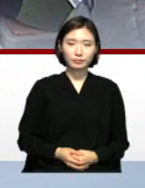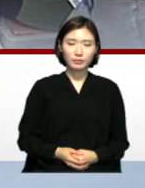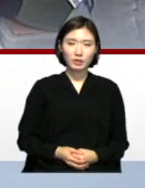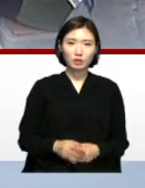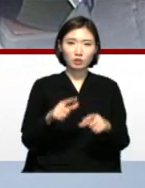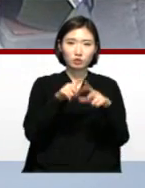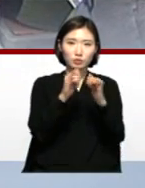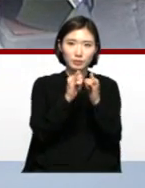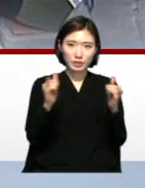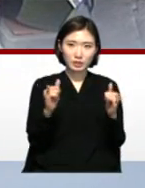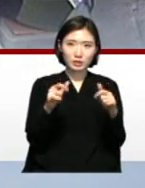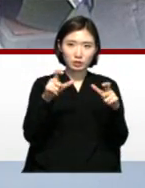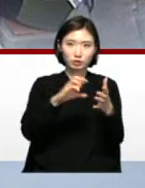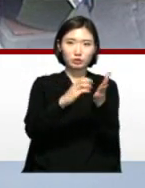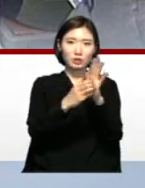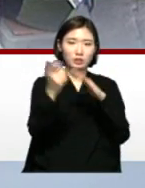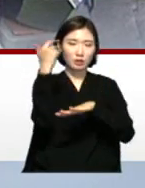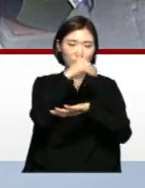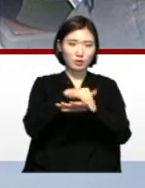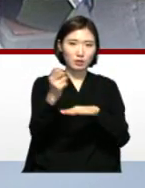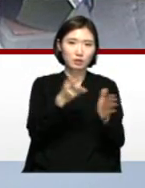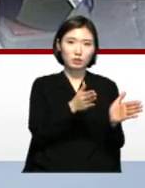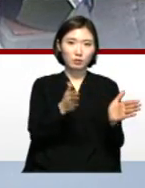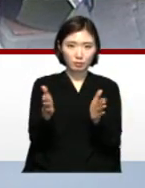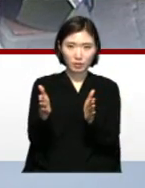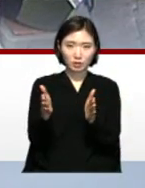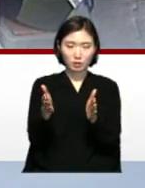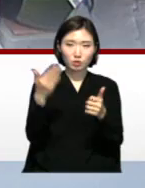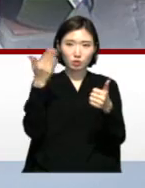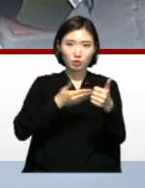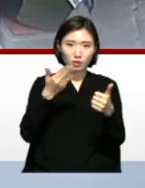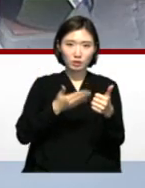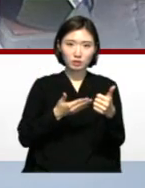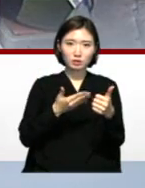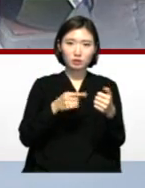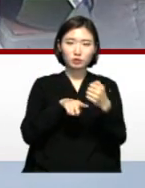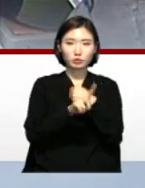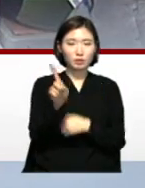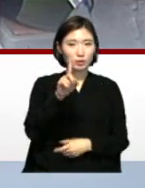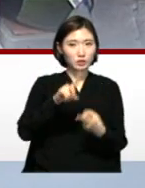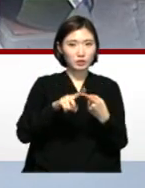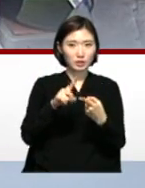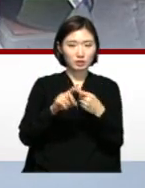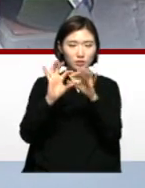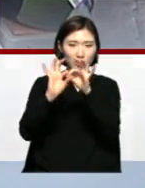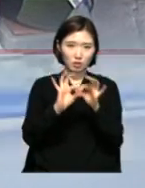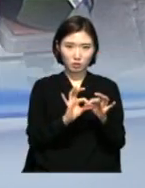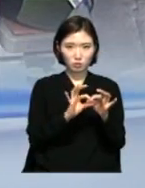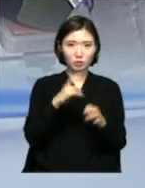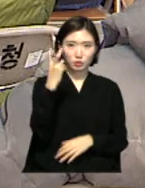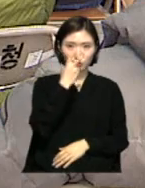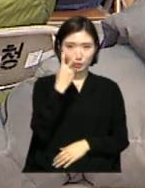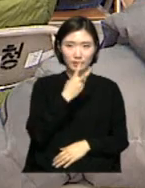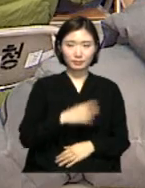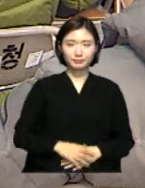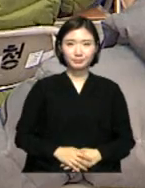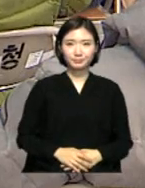그렇다면 주민들이 지구단위 계획 재정비를 요구하는 이유는 무엇일까요? 계속해서 송지은 기자가 보도합니다.